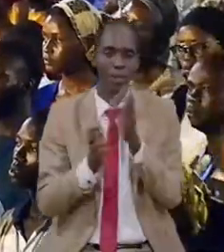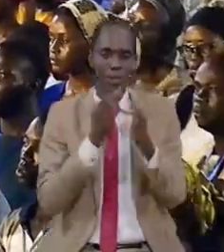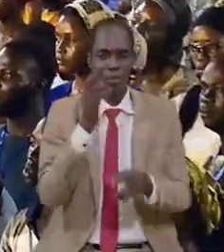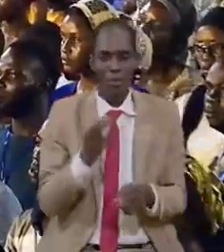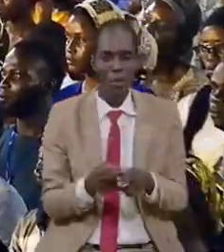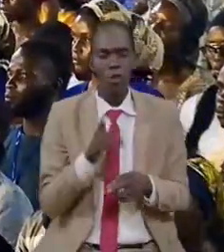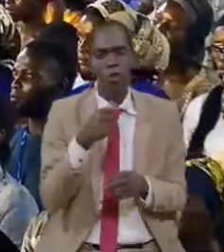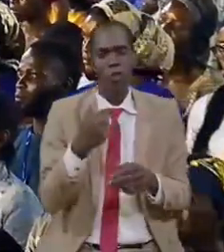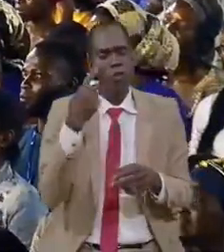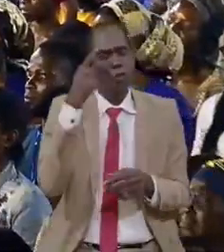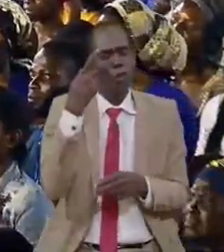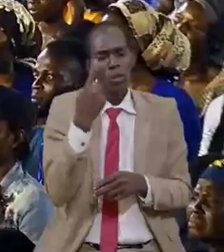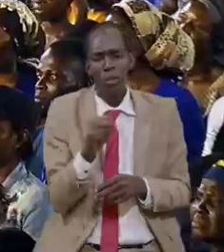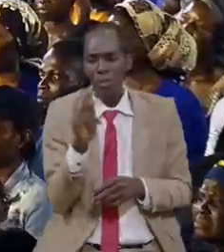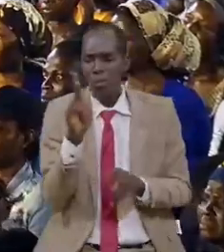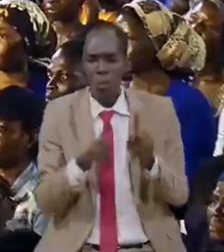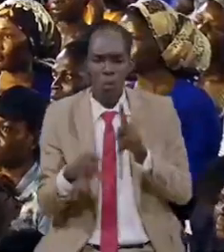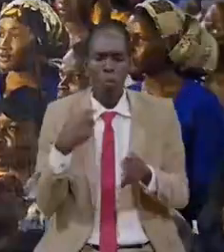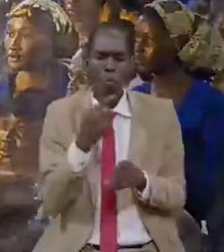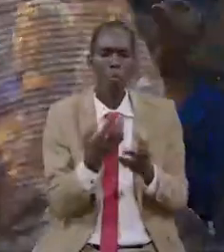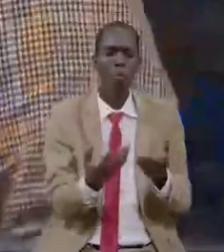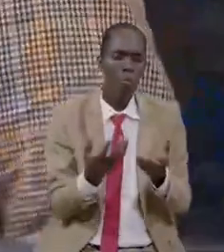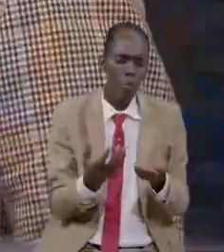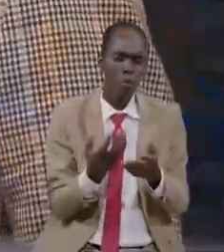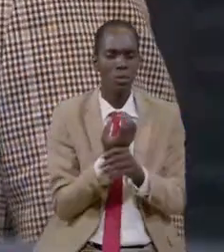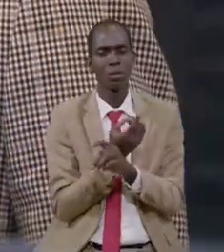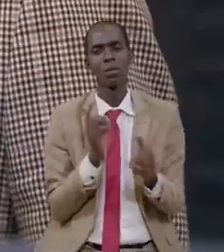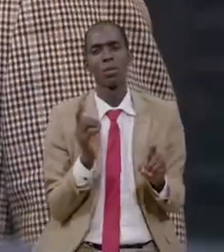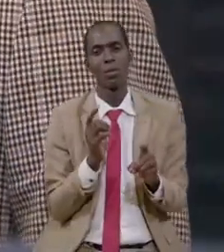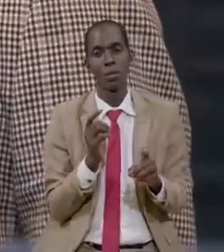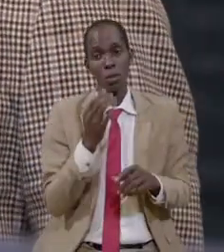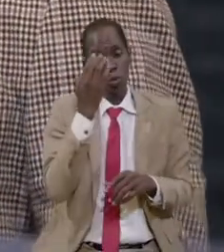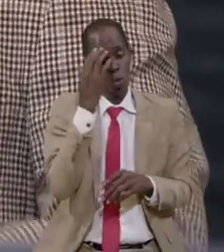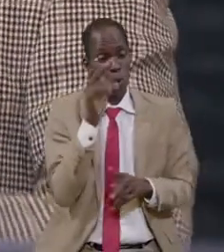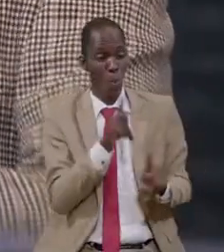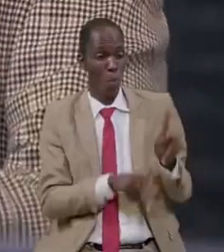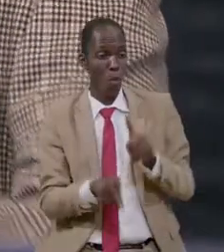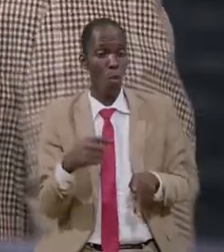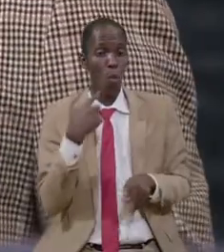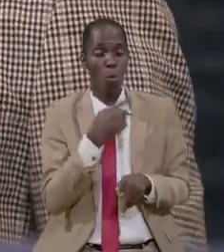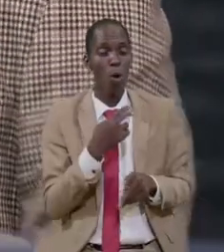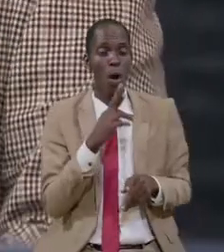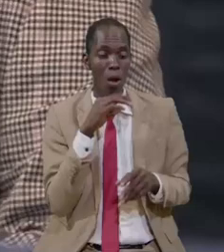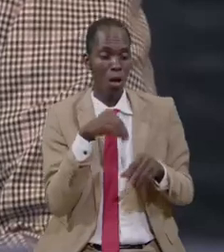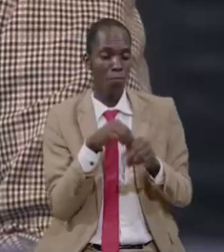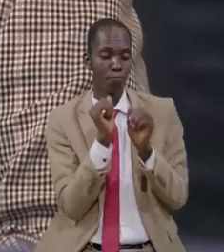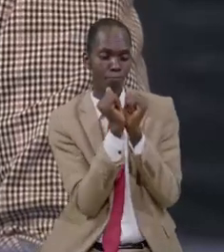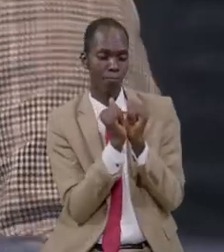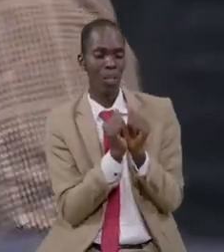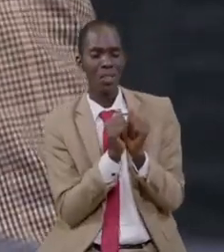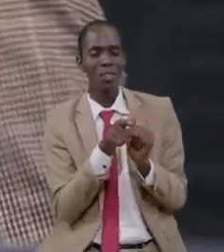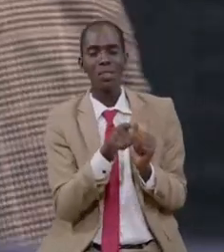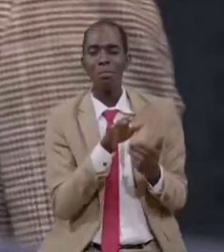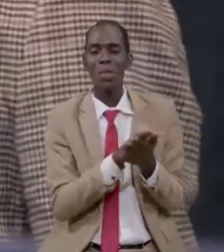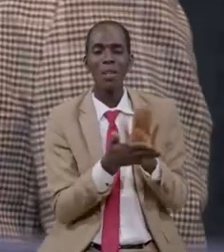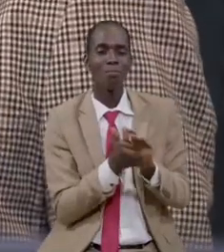Pour l'âme qui cherche. Ceux qui sont dans les liens, et qui sont habitués à